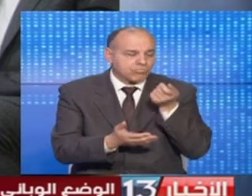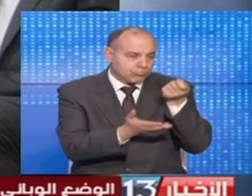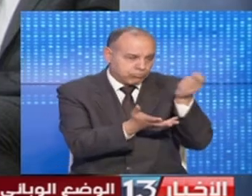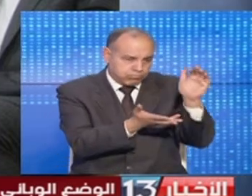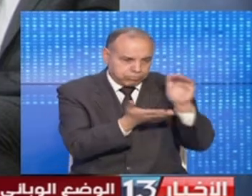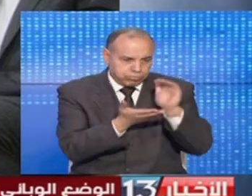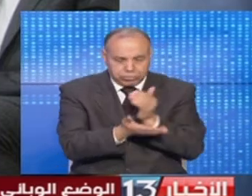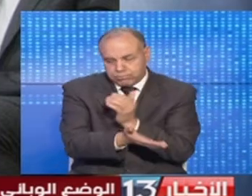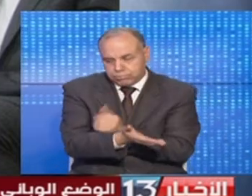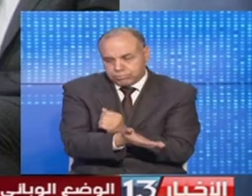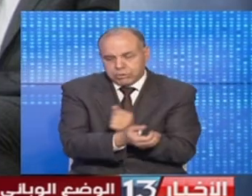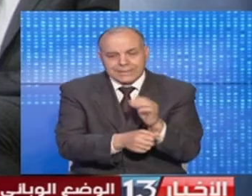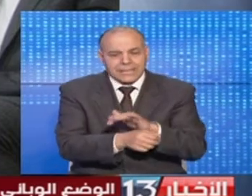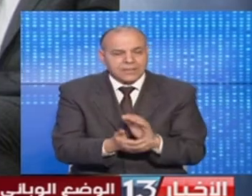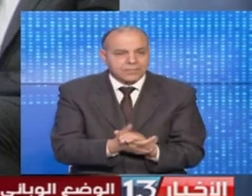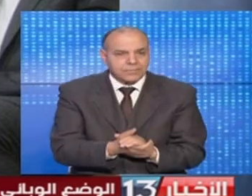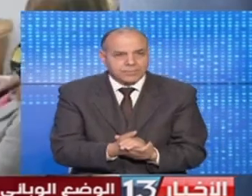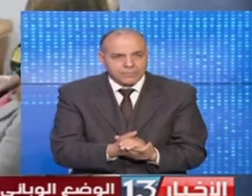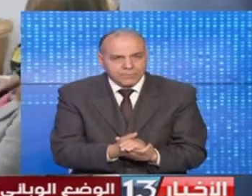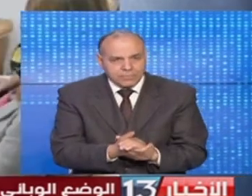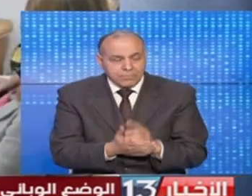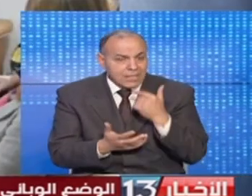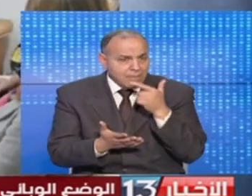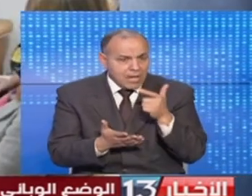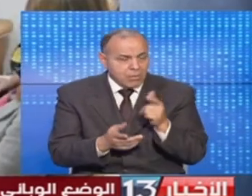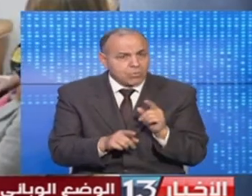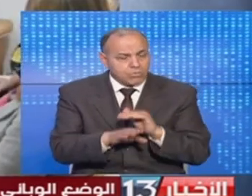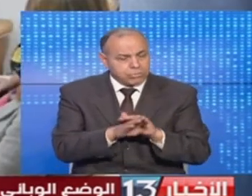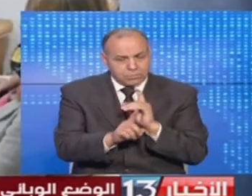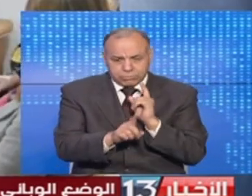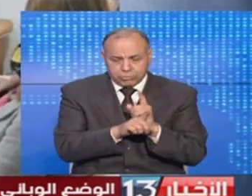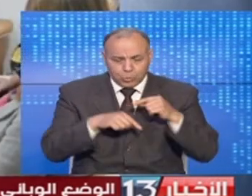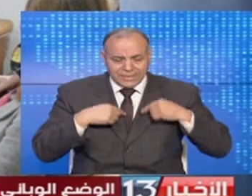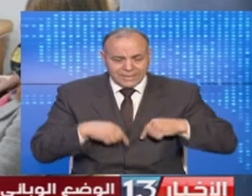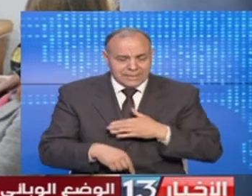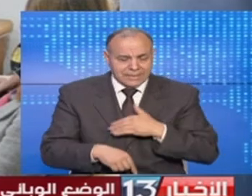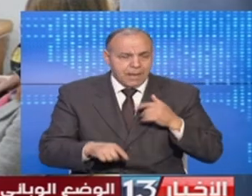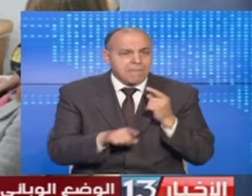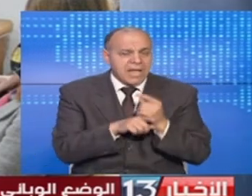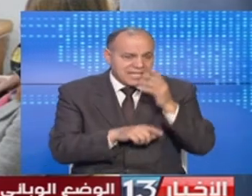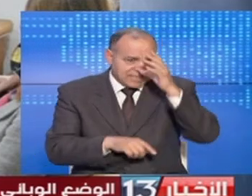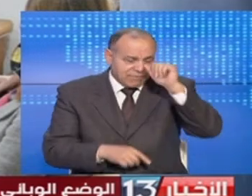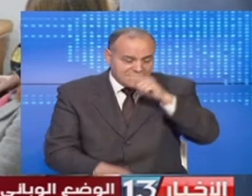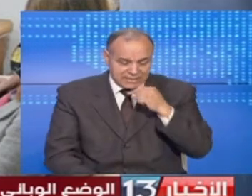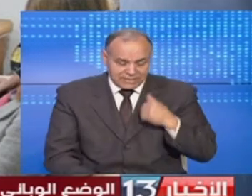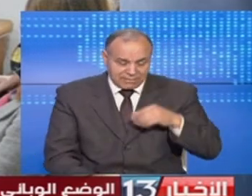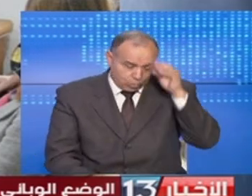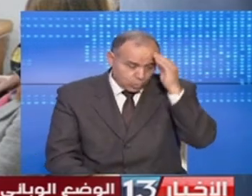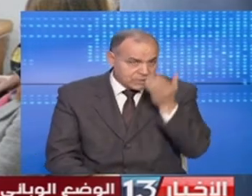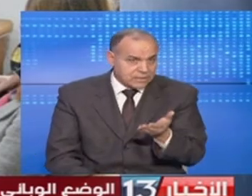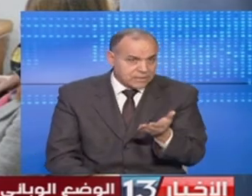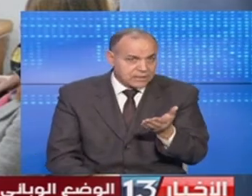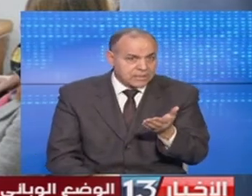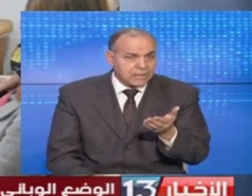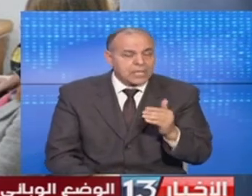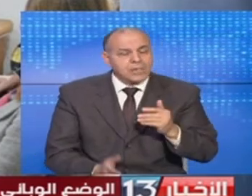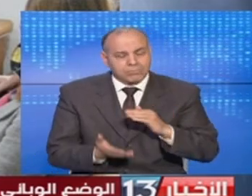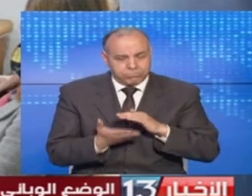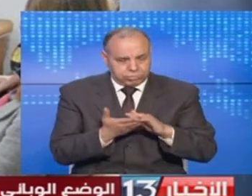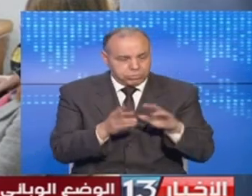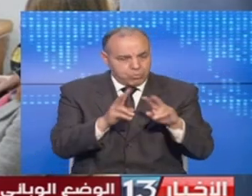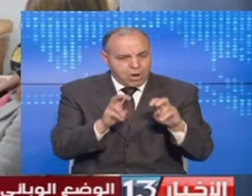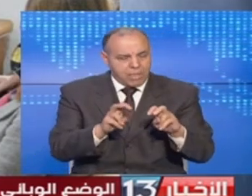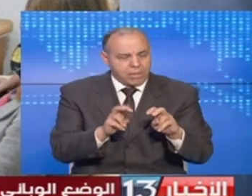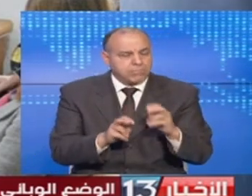بلقائك وفي تسعه عشر كما تطرق لقاء وزير الصحه مع السفير الصيني بتونس الى تقدم المباحثات